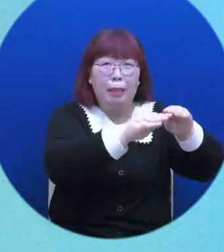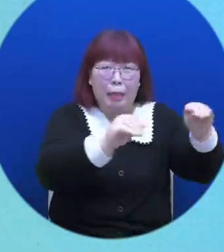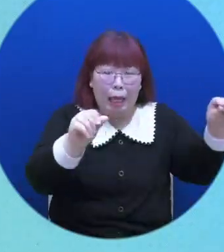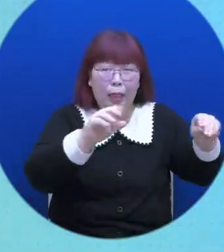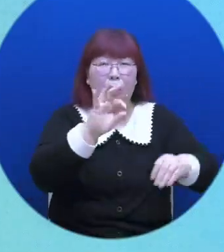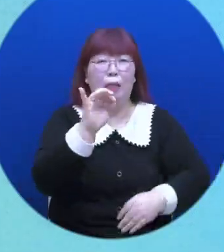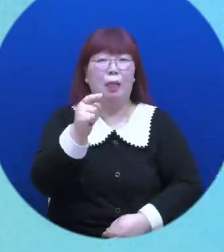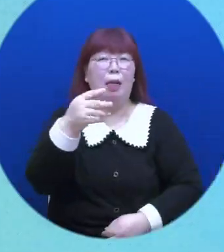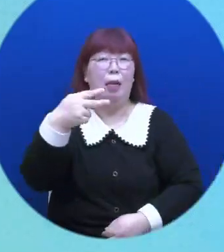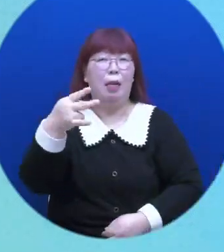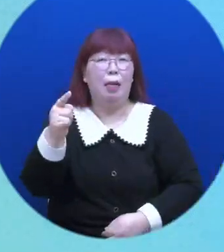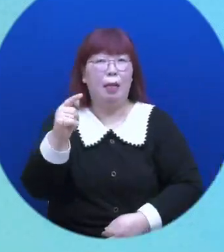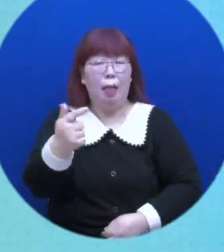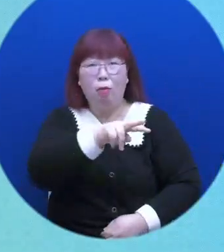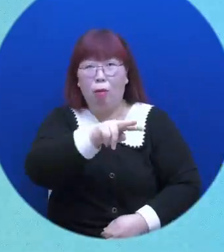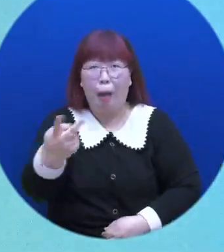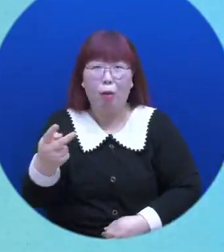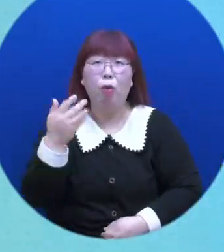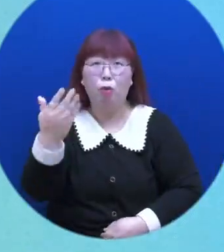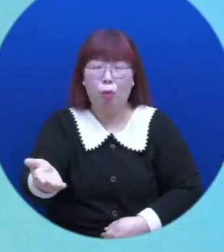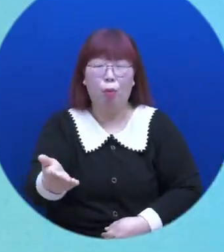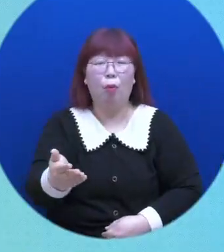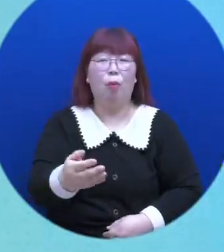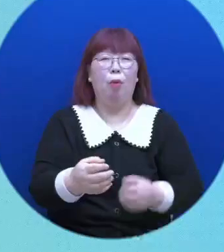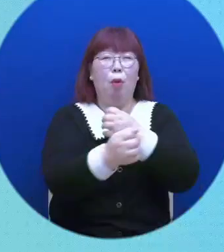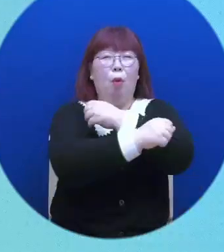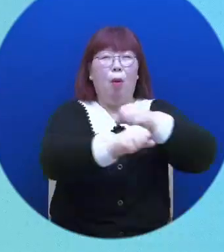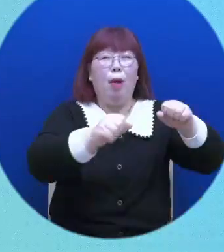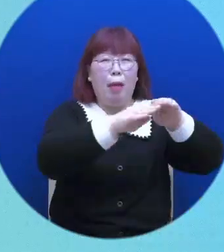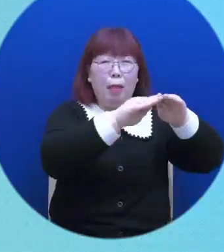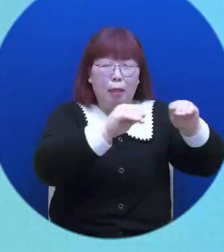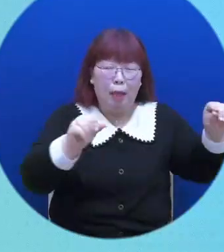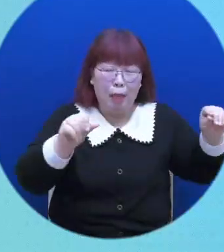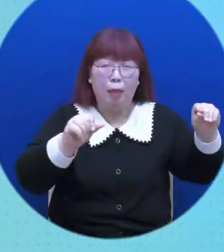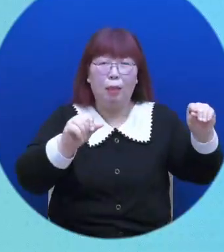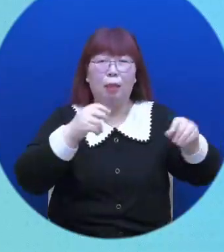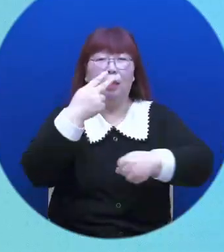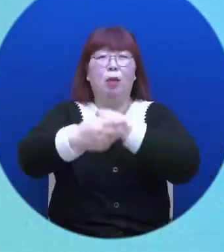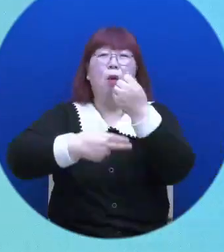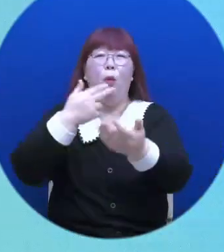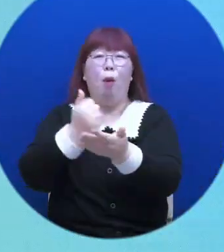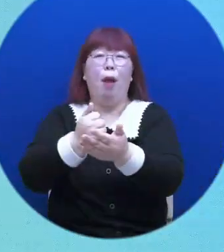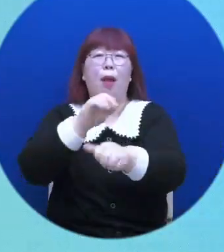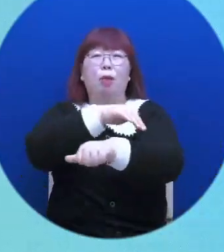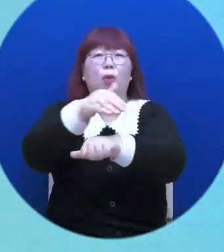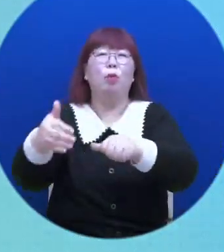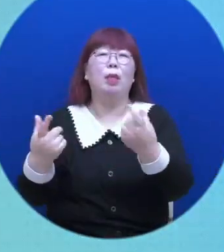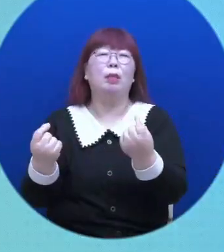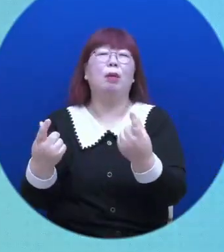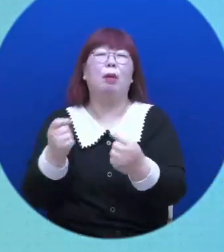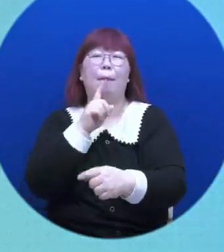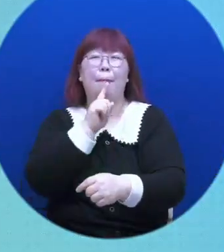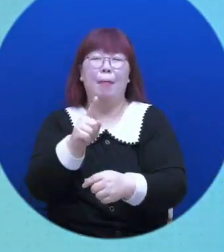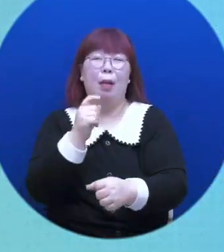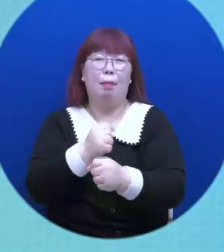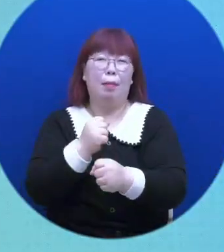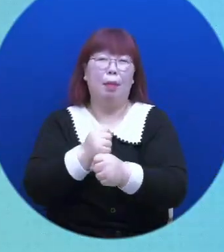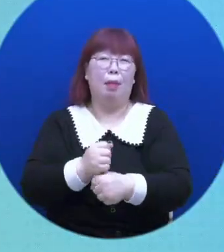만들어준다. 광야를 여호와의 동산처럼 만들어준다 라는 말씀을 해요. 그리고 난